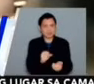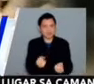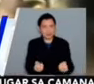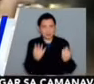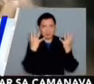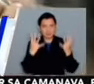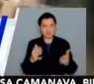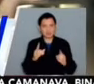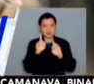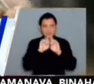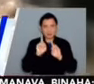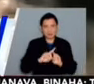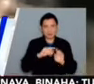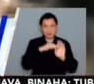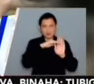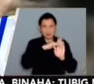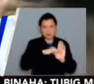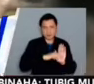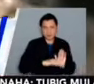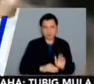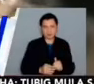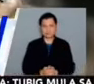Sinabihan ko lang sila mag-focus lang